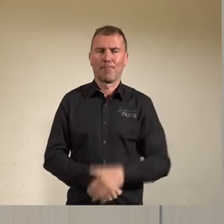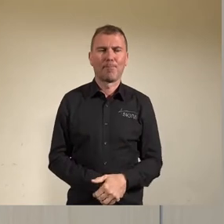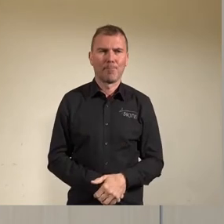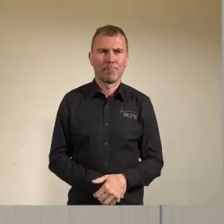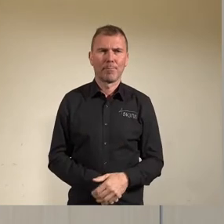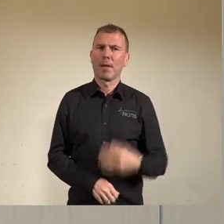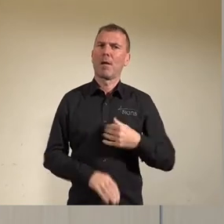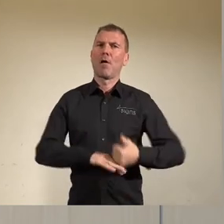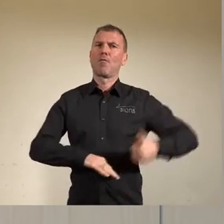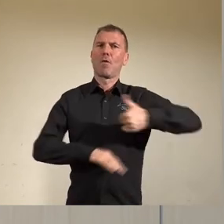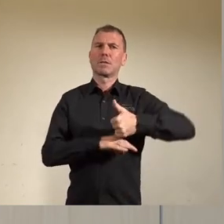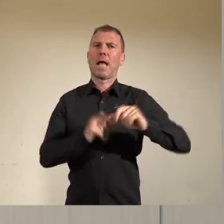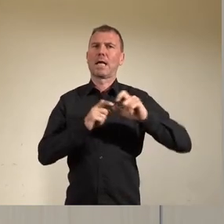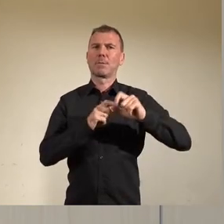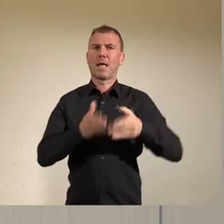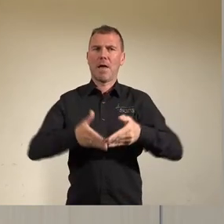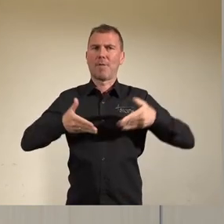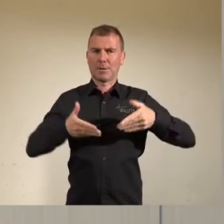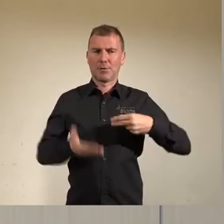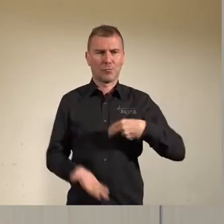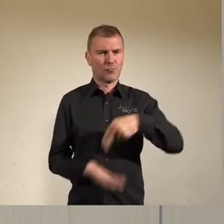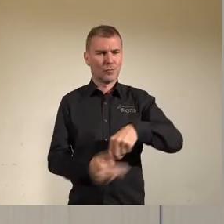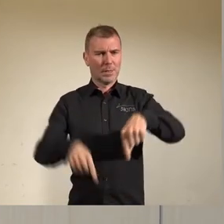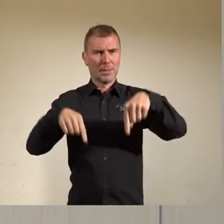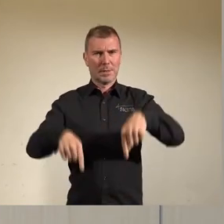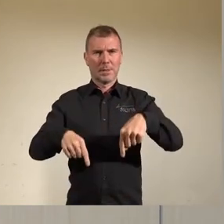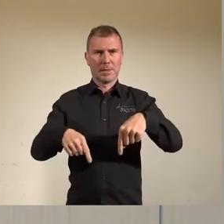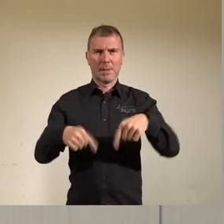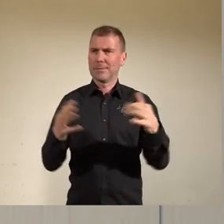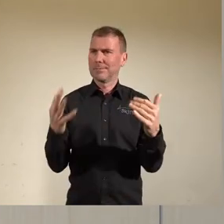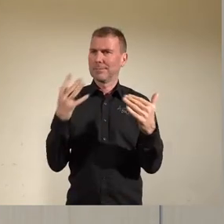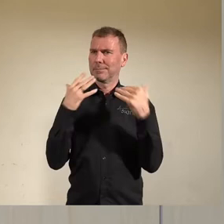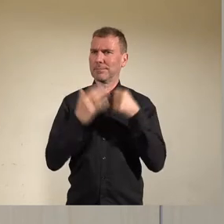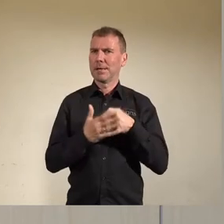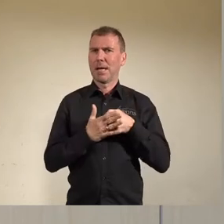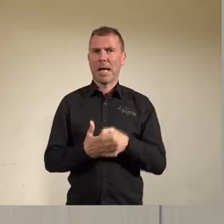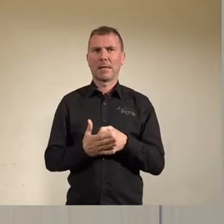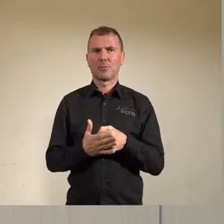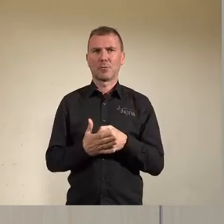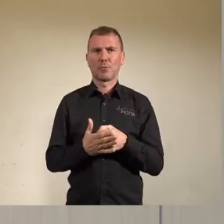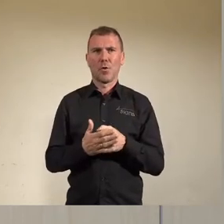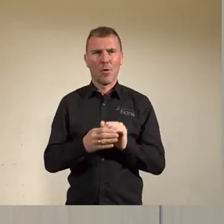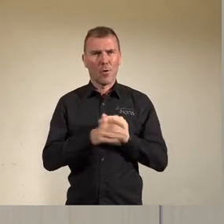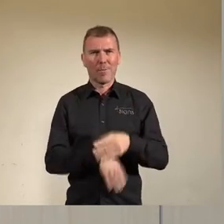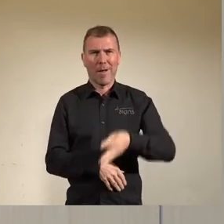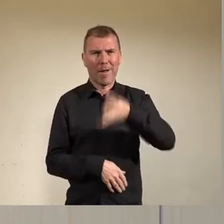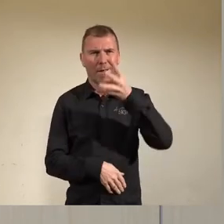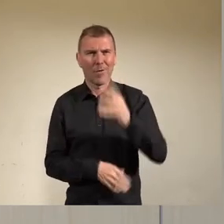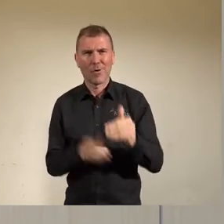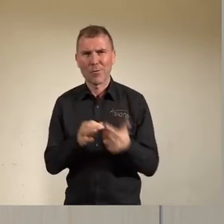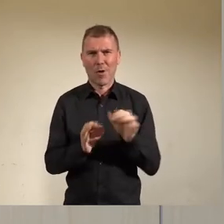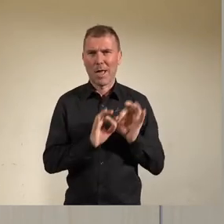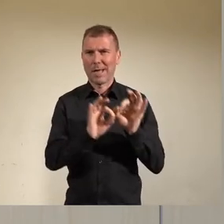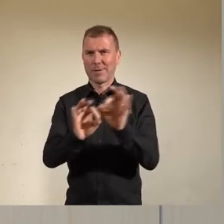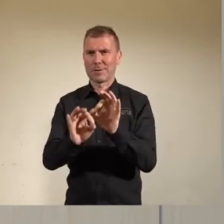Vorsitzende der SPD-Fraktion stehe ich heute hier vor Ihnen unter dem Eindruck eines Inzidenzwertes von über 400 Neuinfektionen